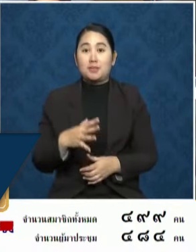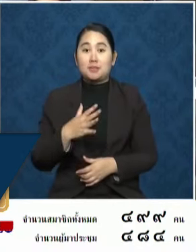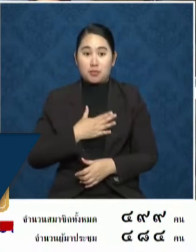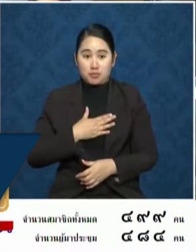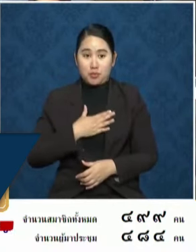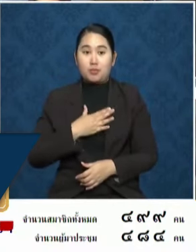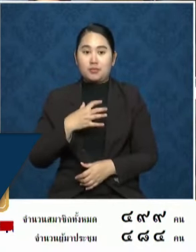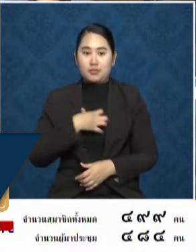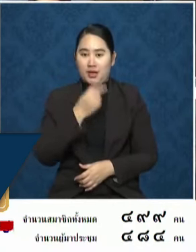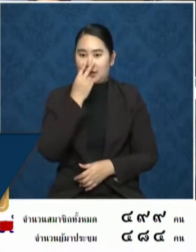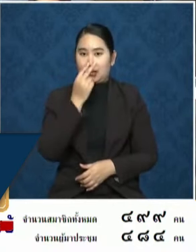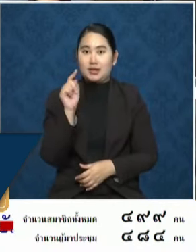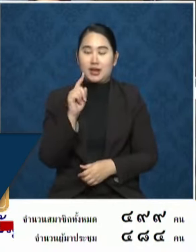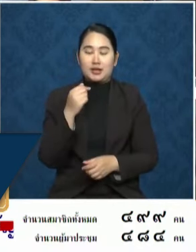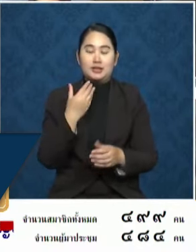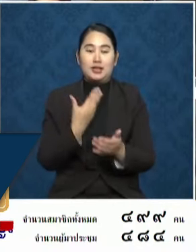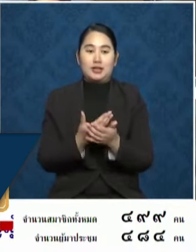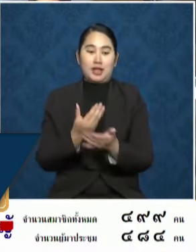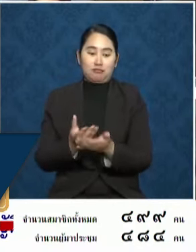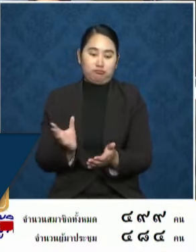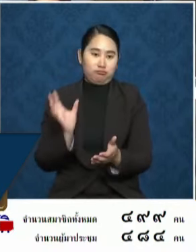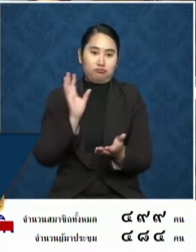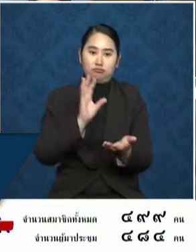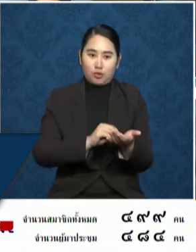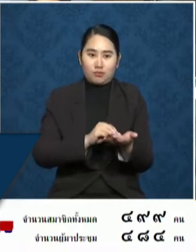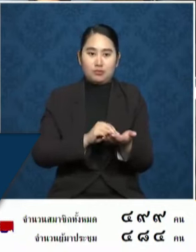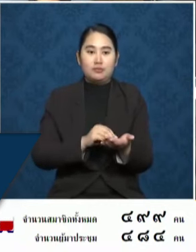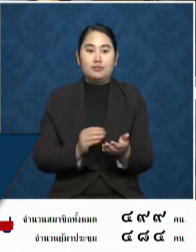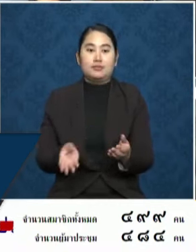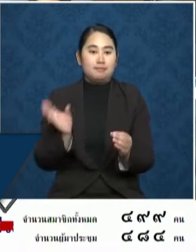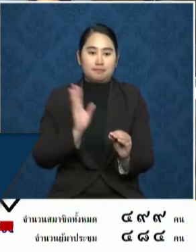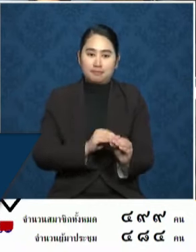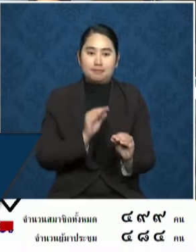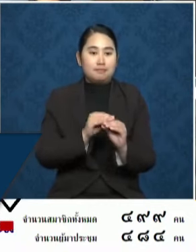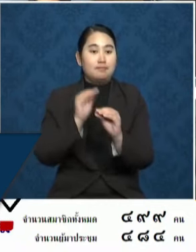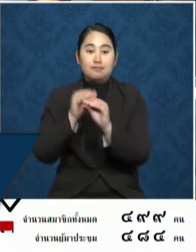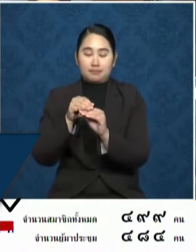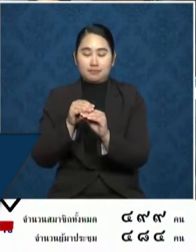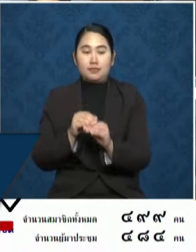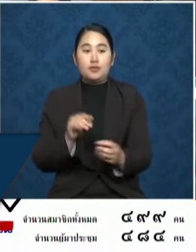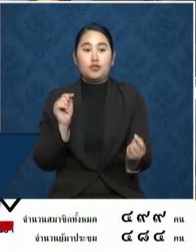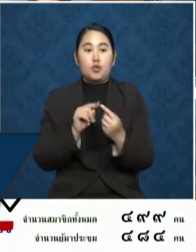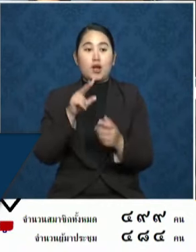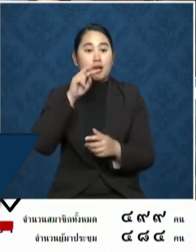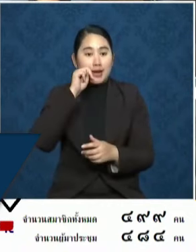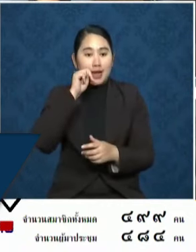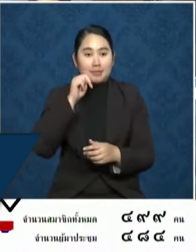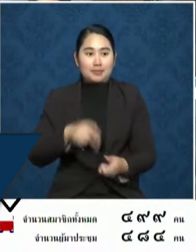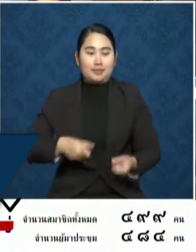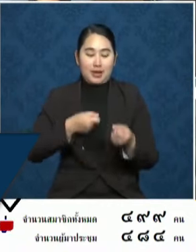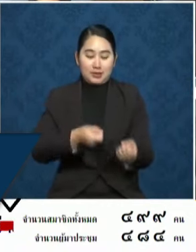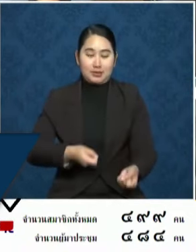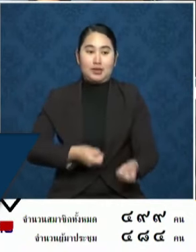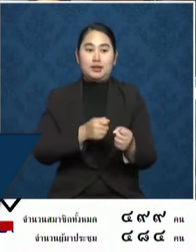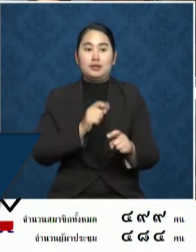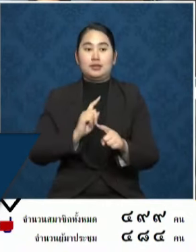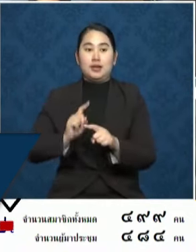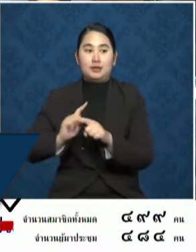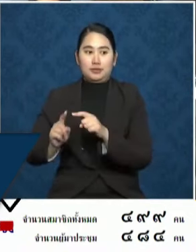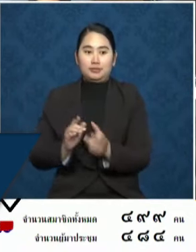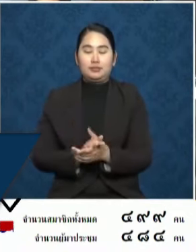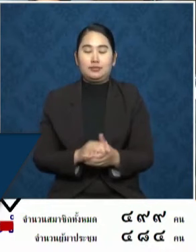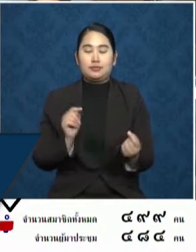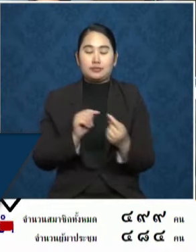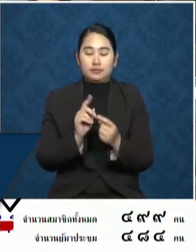คือการเติมงงบประมาณลงไปครับในโครงการที่เกี่ยวข้องกับน้ำเพื่อการเกษตรเพื่อพื้นที่นอก